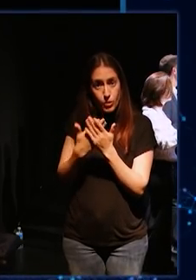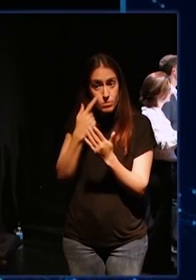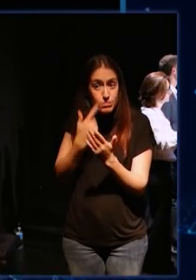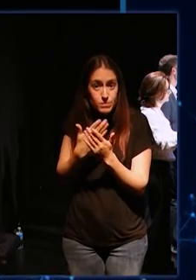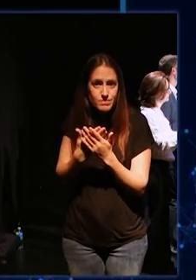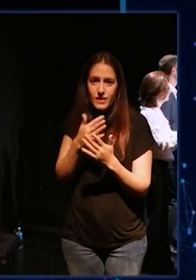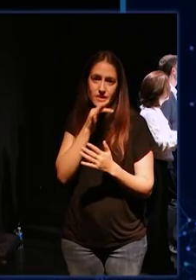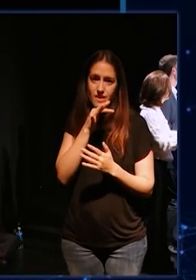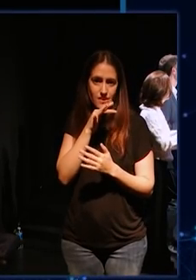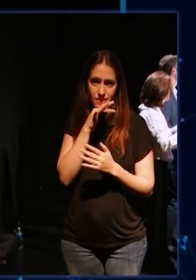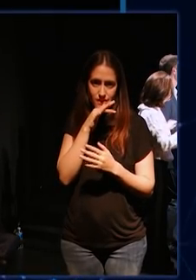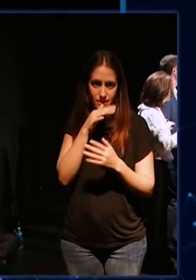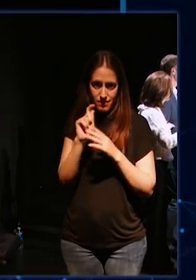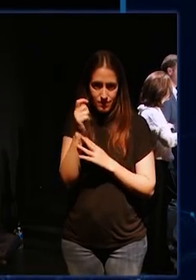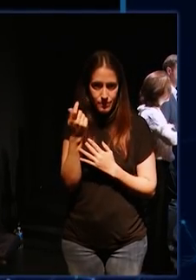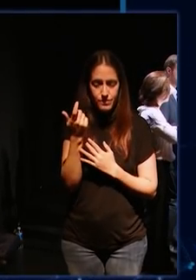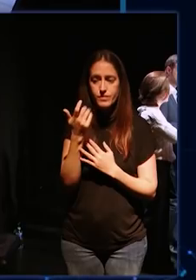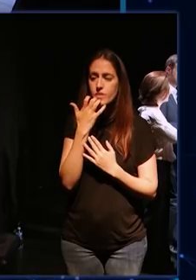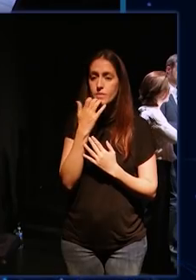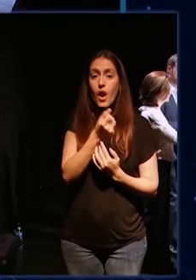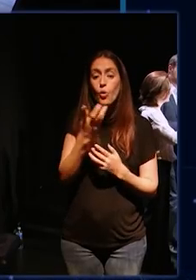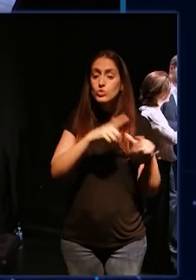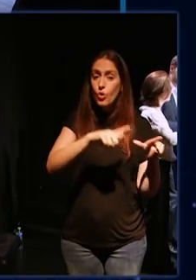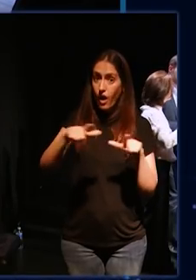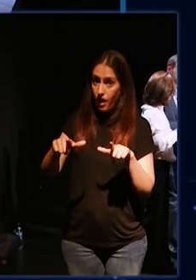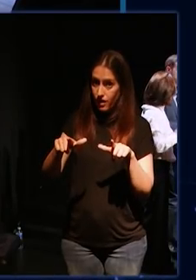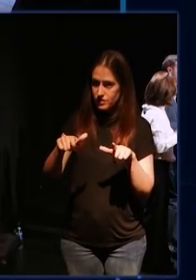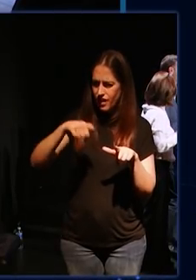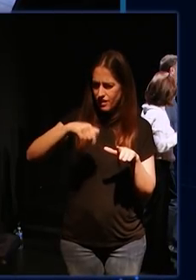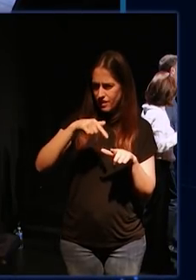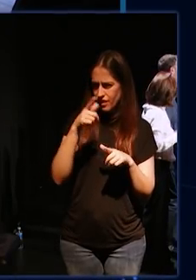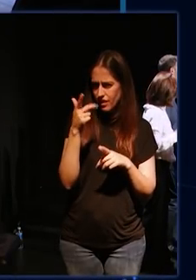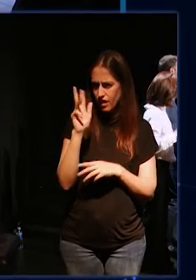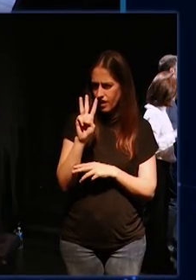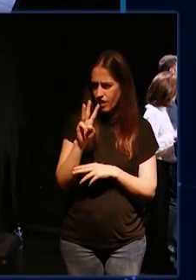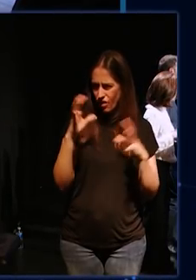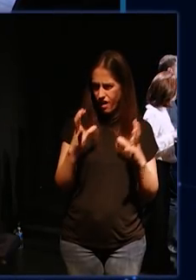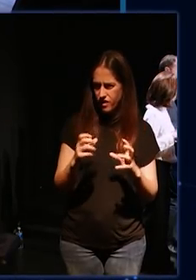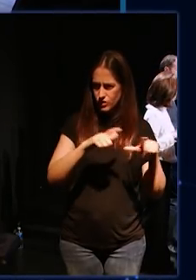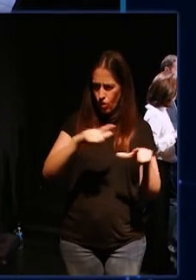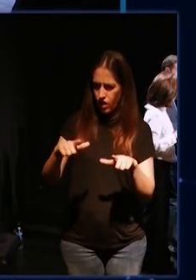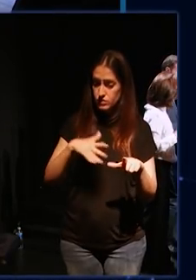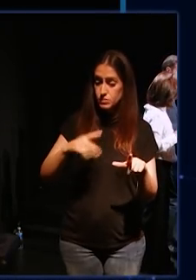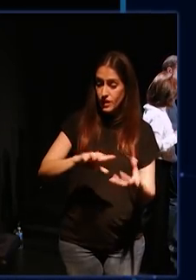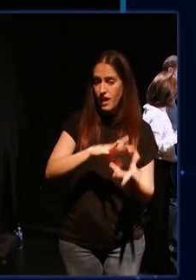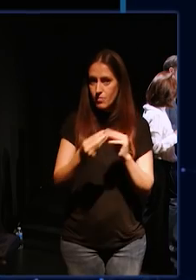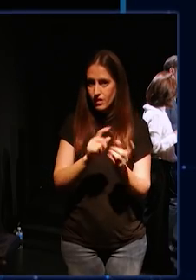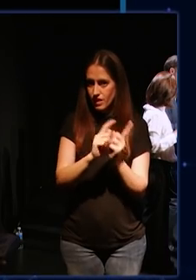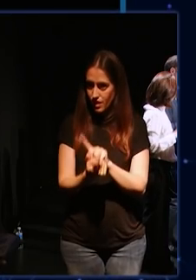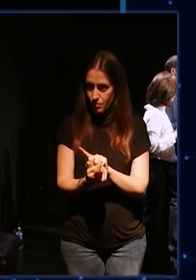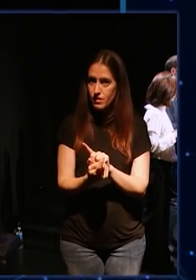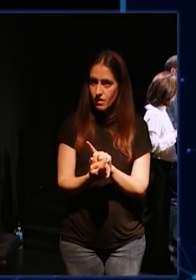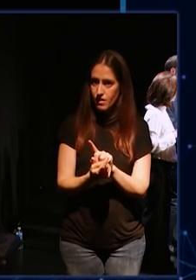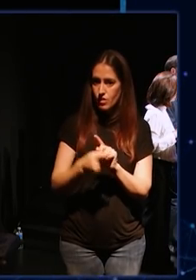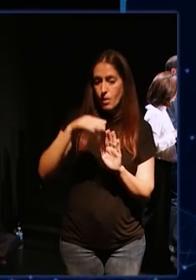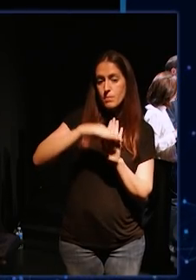com per exemple la possibilitat de que alguns locals, que actualment a Cardeu n'hi ha moltíssims de buits, que es poguessin reconvertir a través d'un informe tècnic que ho